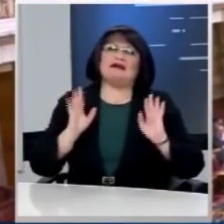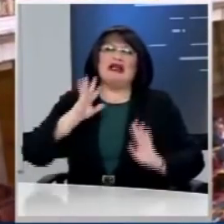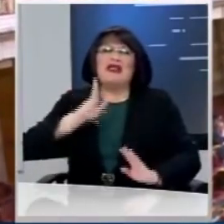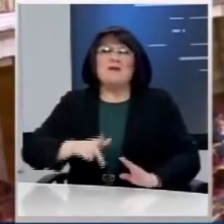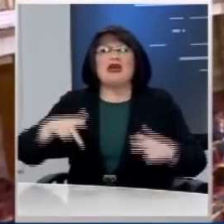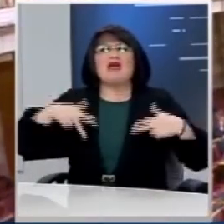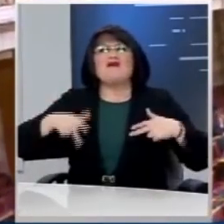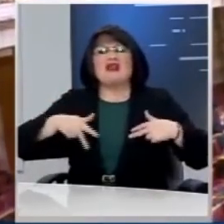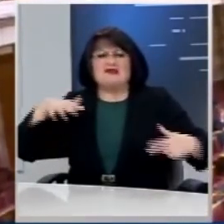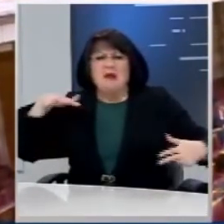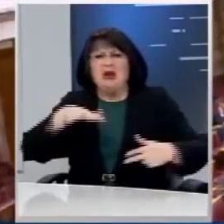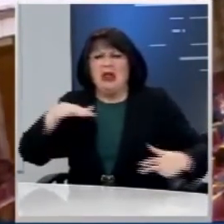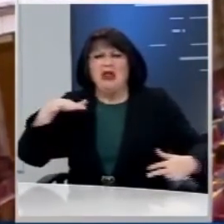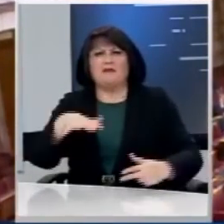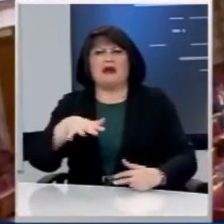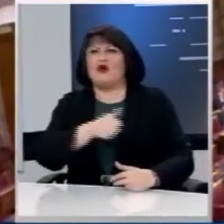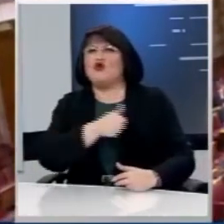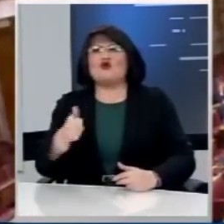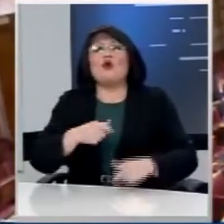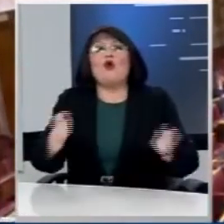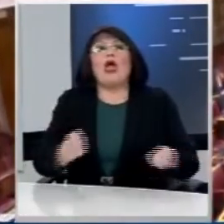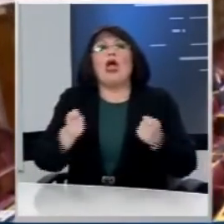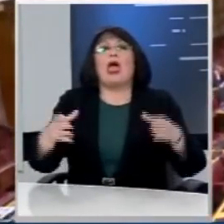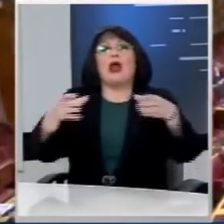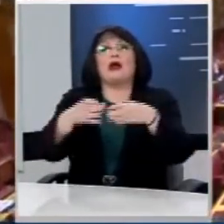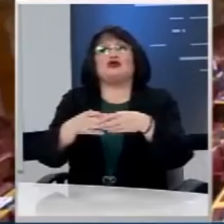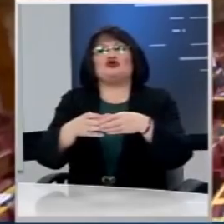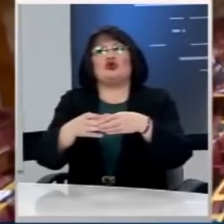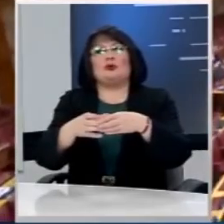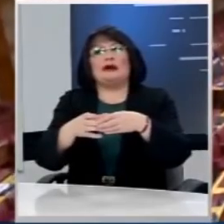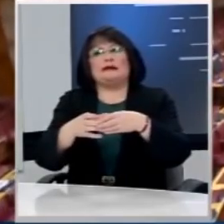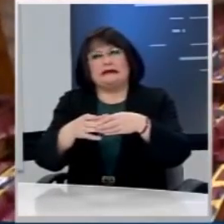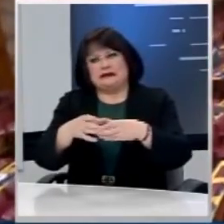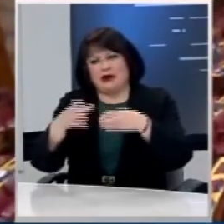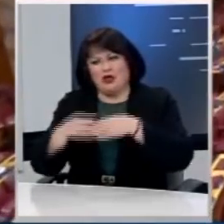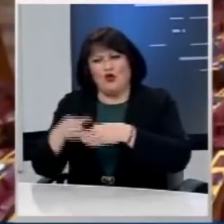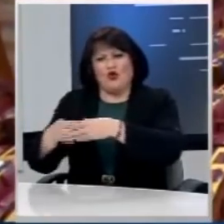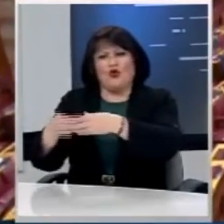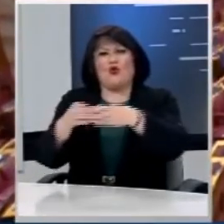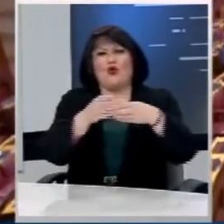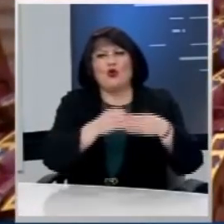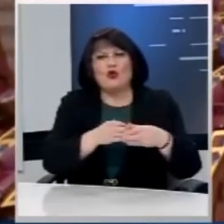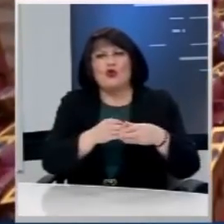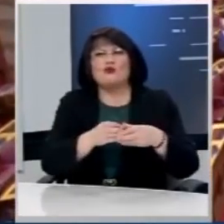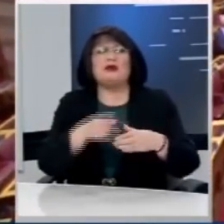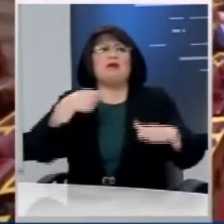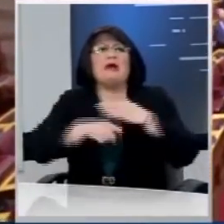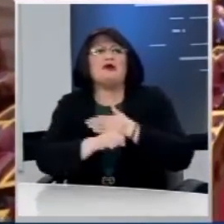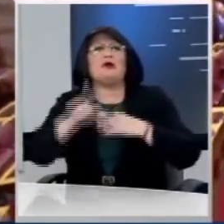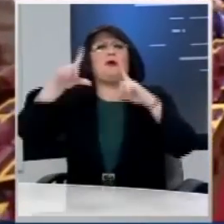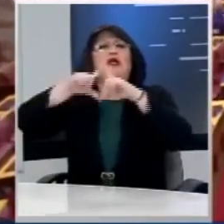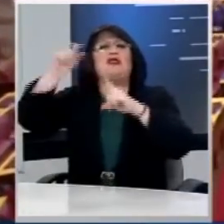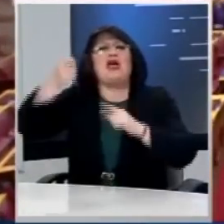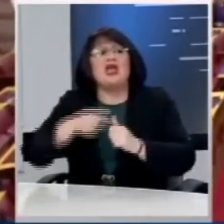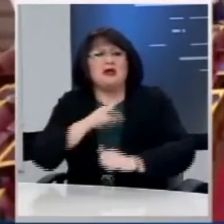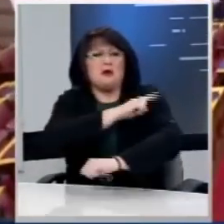κυβέρνησης δεν απευθύνονται μεμονωμένα στους εργαζόμενους του ενός ή του άλλου κλάδου. Είτε αυτοί είναι στο μετρό, είτε στη ΔΕΗ,